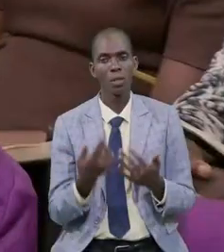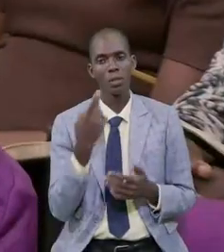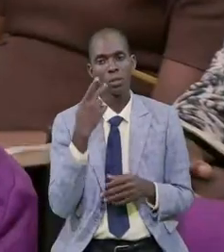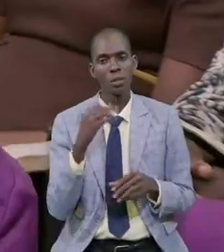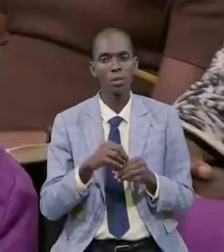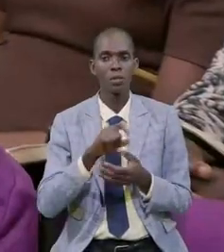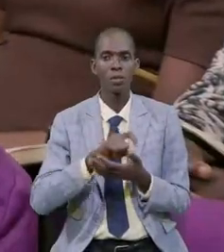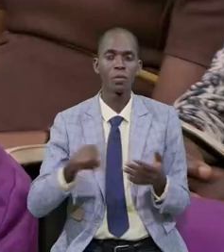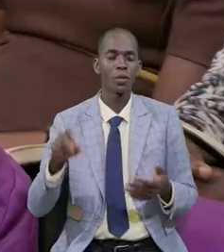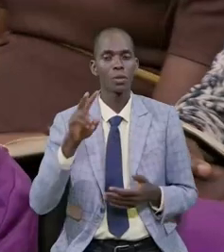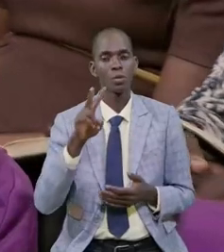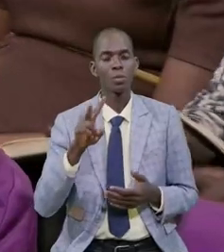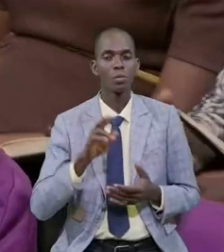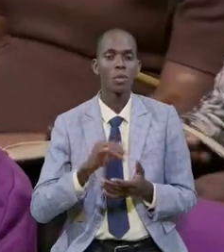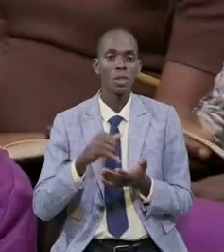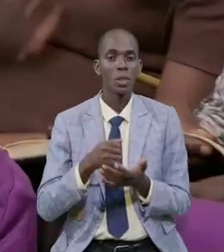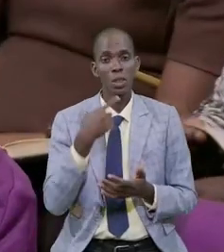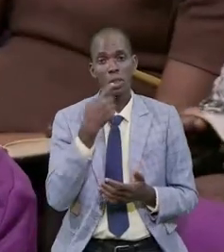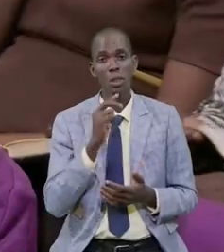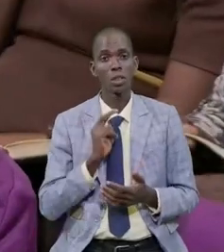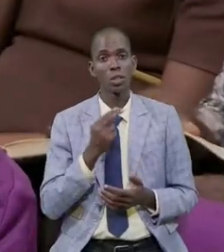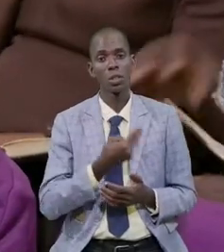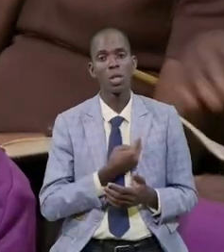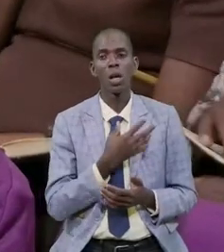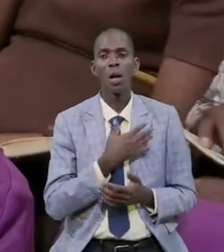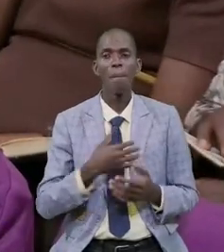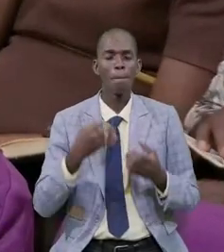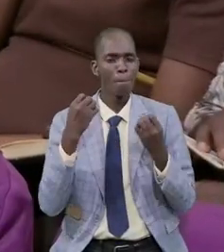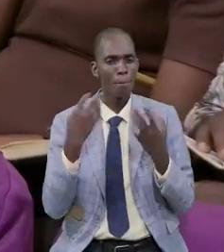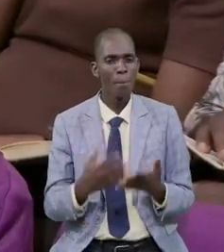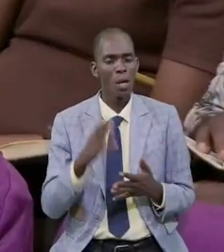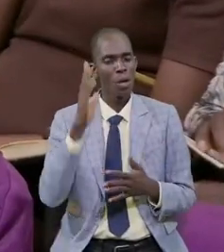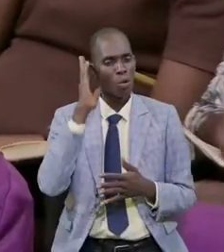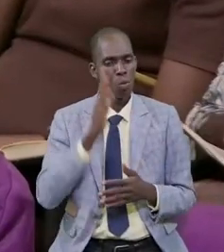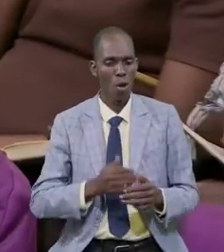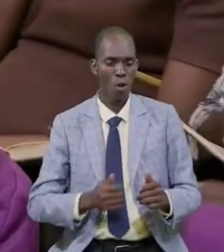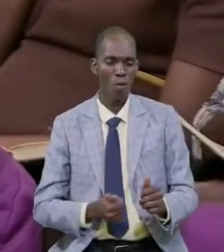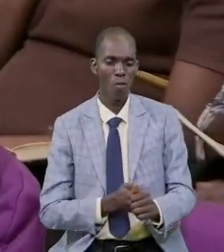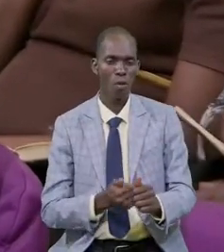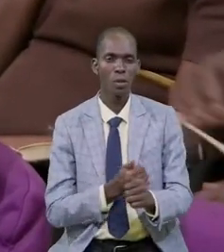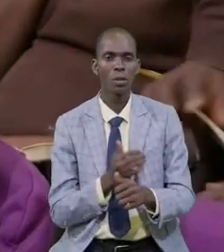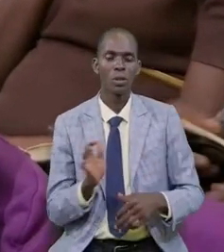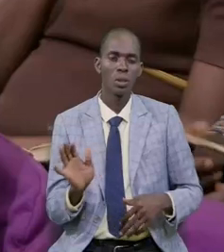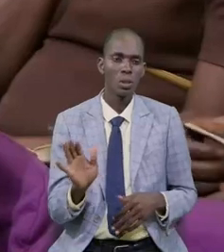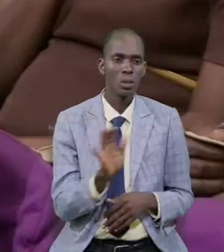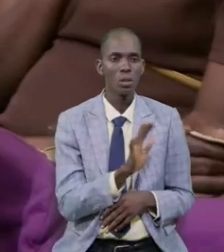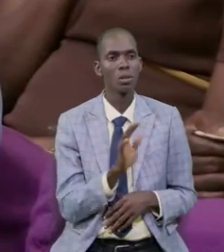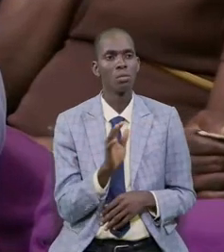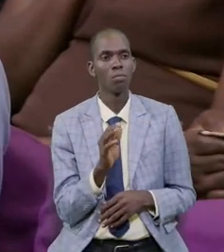jeté en enfer. Et verset 2 dit que